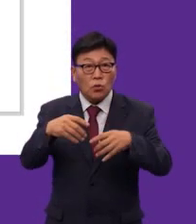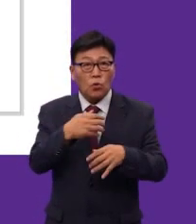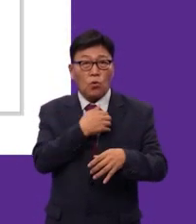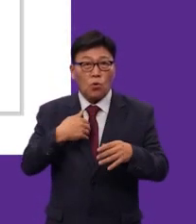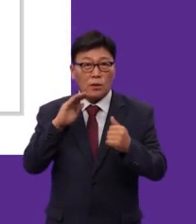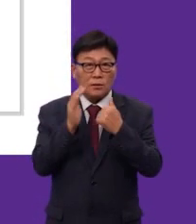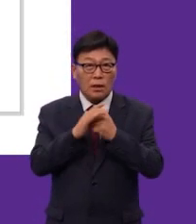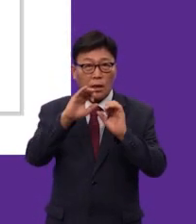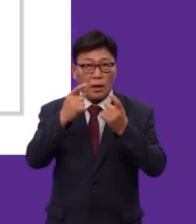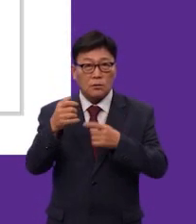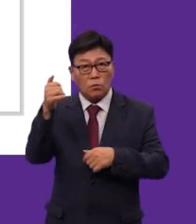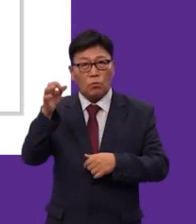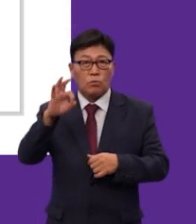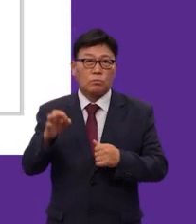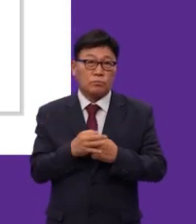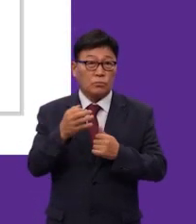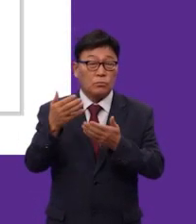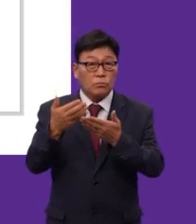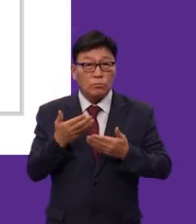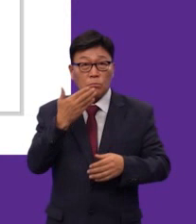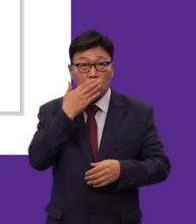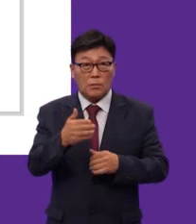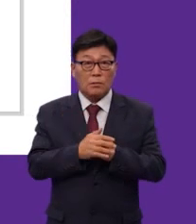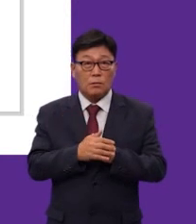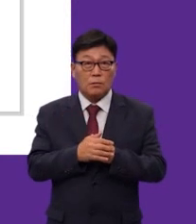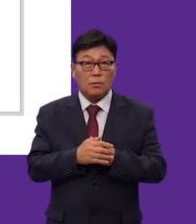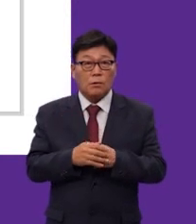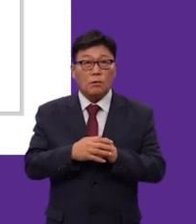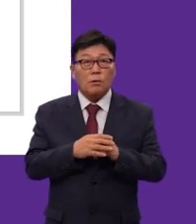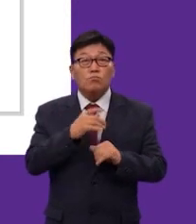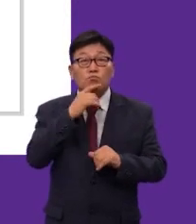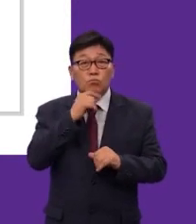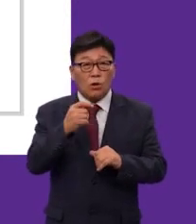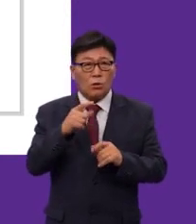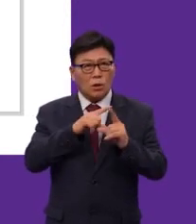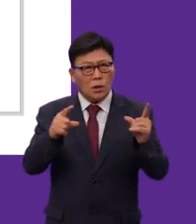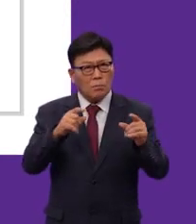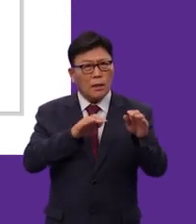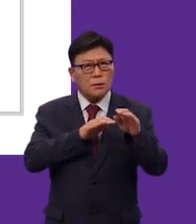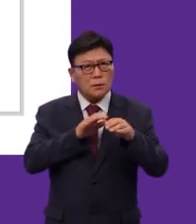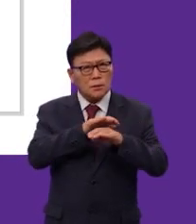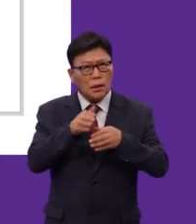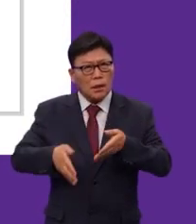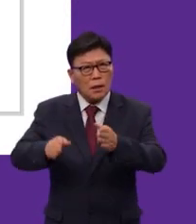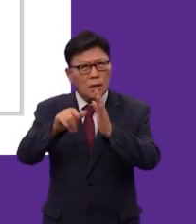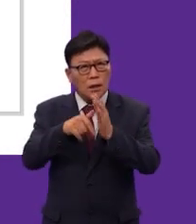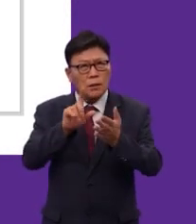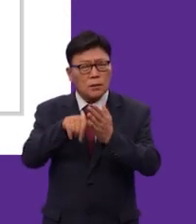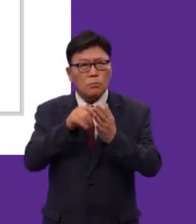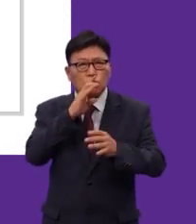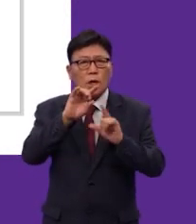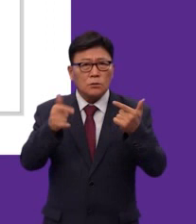자동차를 이용하고 특정한 조건을 충족할 경우 할인율 50%를 적용받으실 수 있는데요. 물론